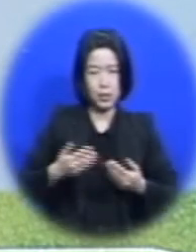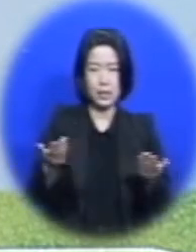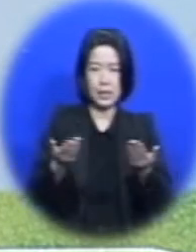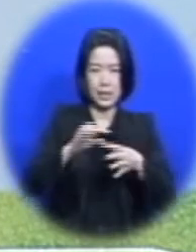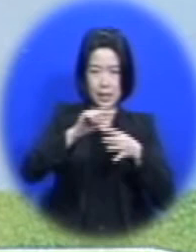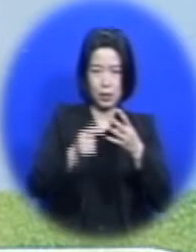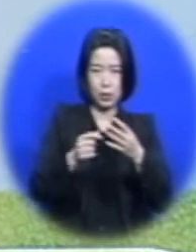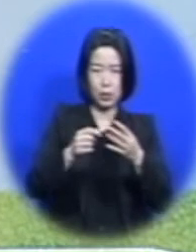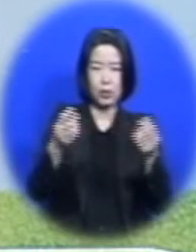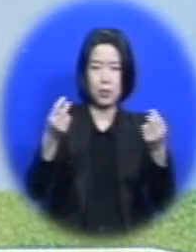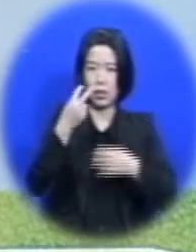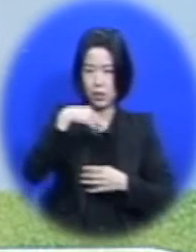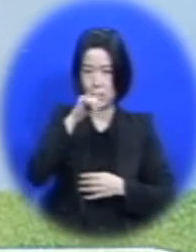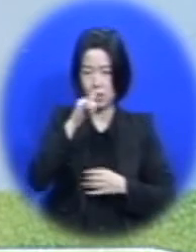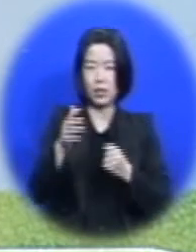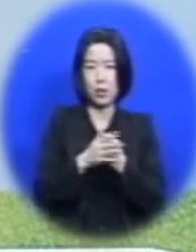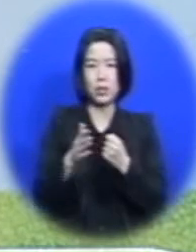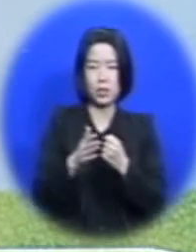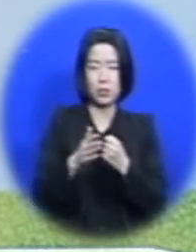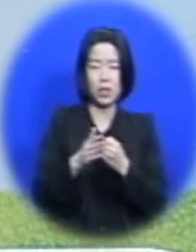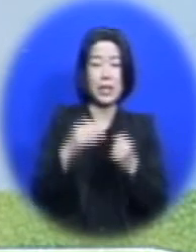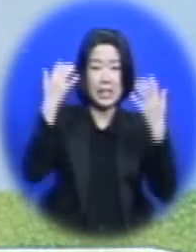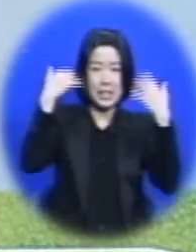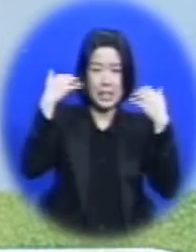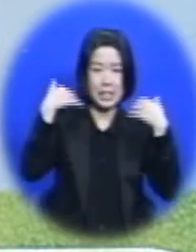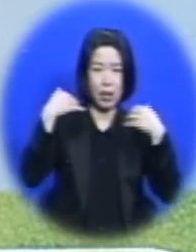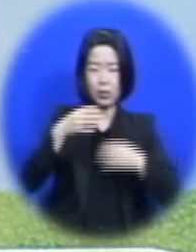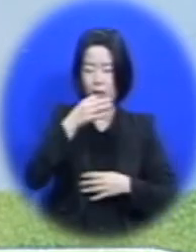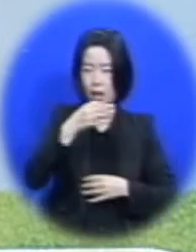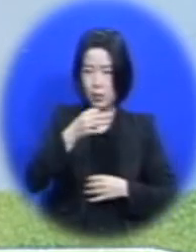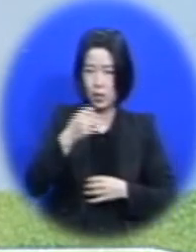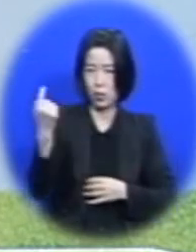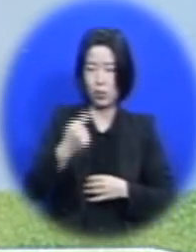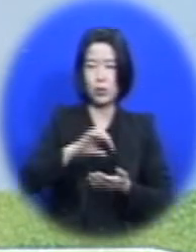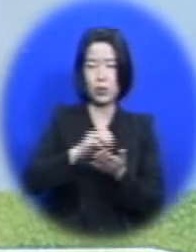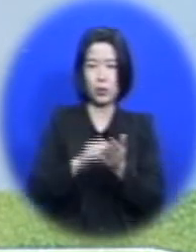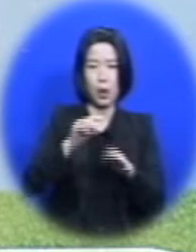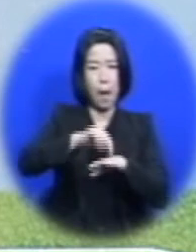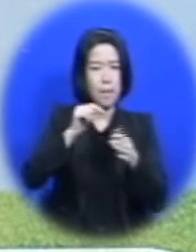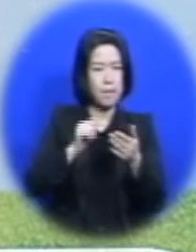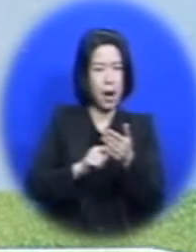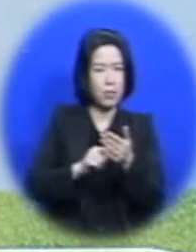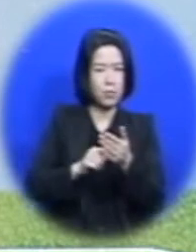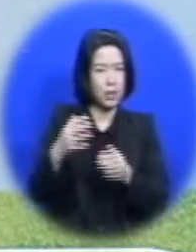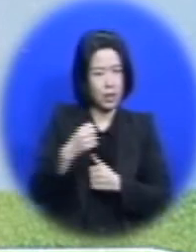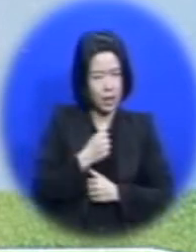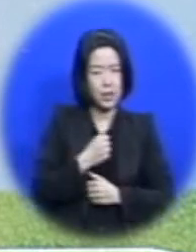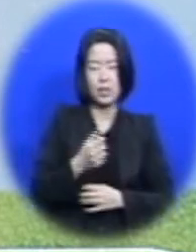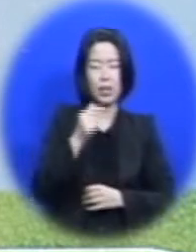그랬는지 좀 각 여름 감기가 올 정도로 마음 추수 지기가 참 어려웠어요 왜냐하면